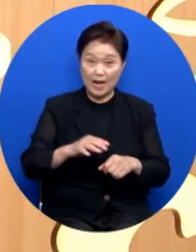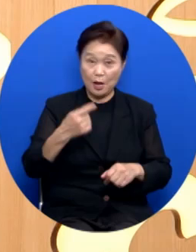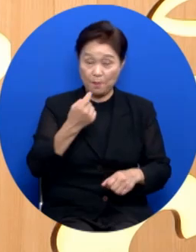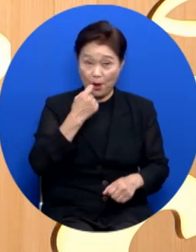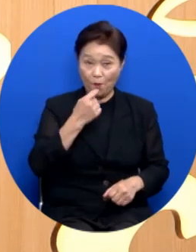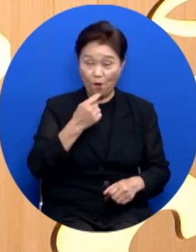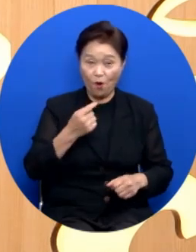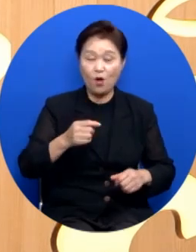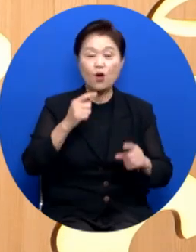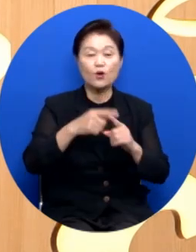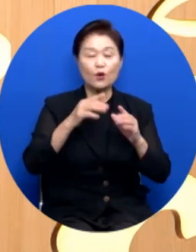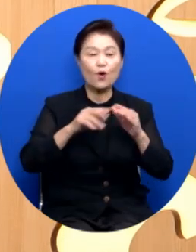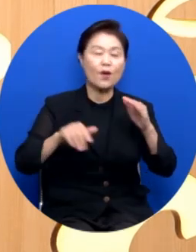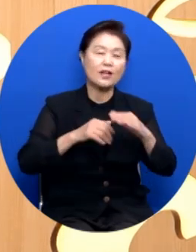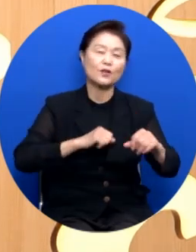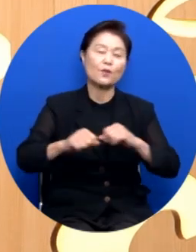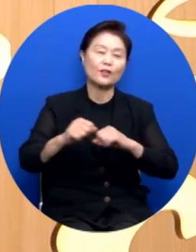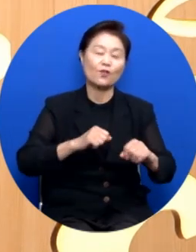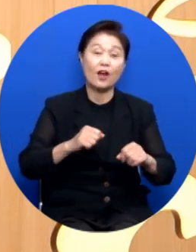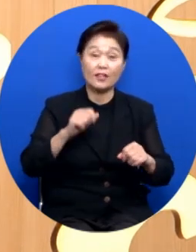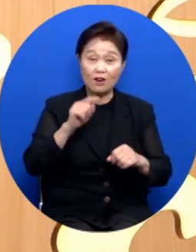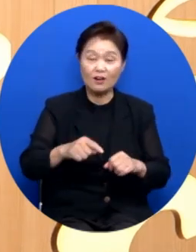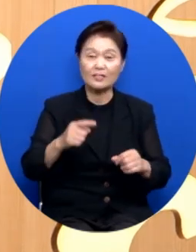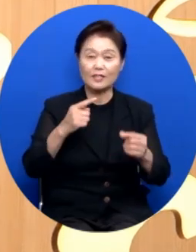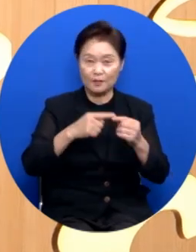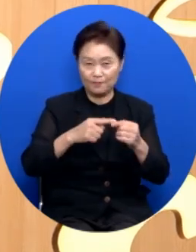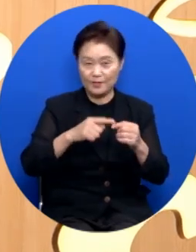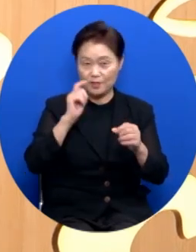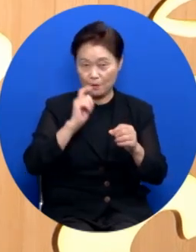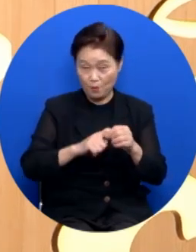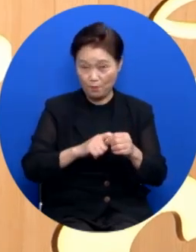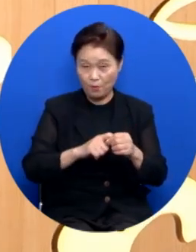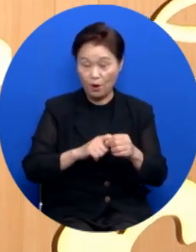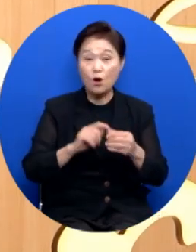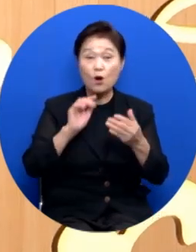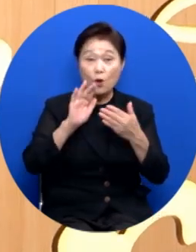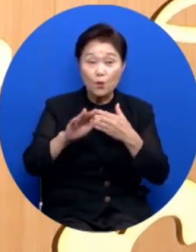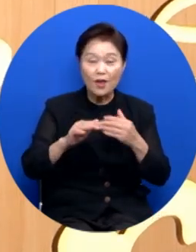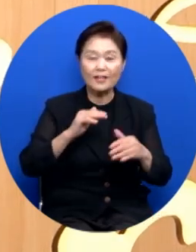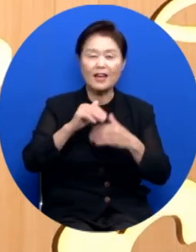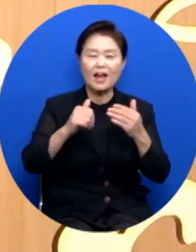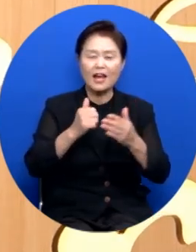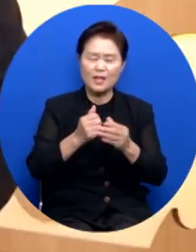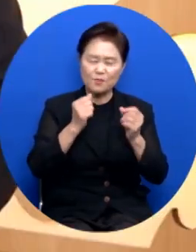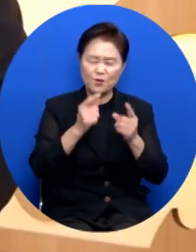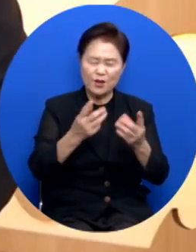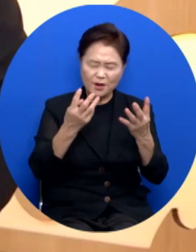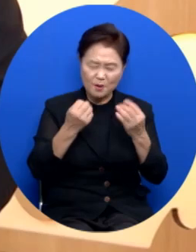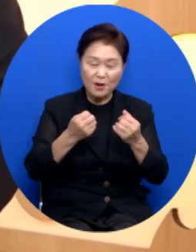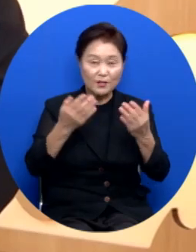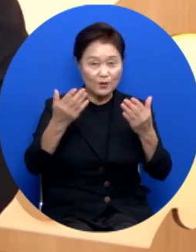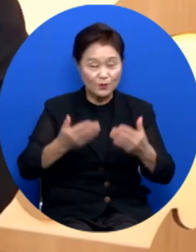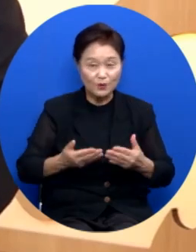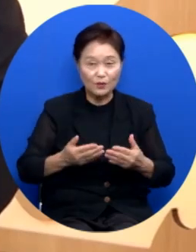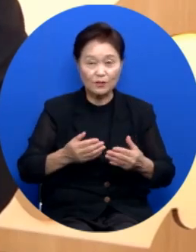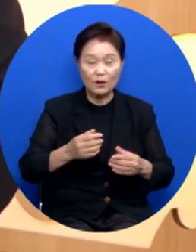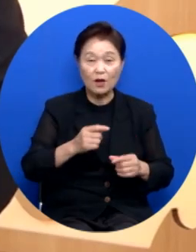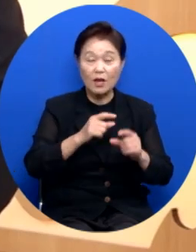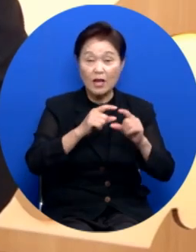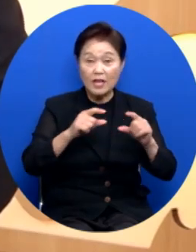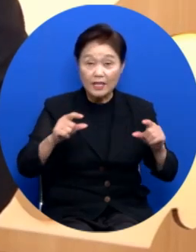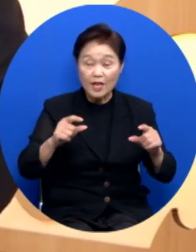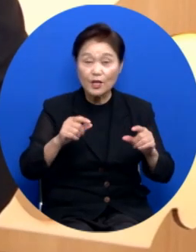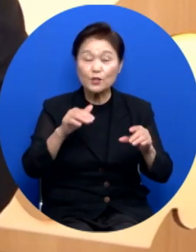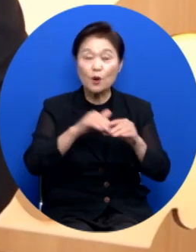사역자를 이렇게 활동하기 원하는게 첫 번째 표였는데 이외에 이제 하나님이 찬스들을 많이 주셔서 그 대중문화 신의